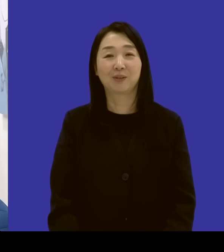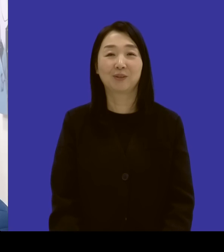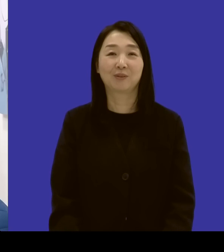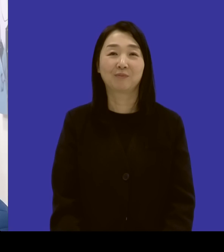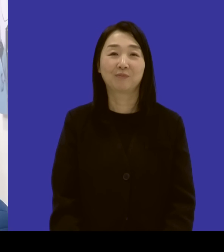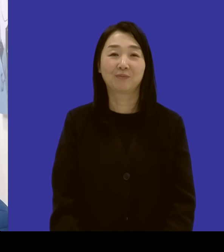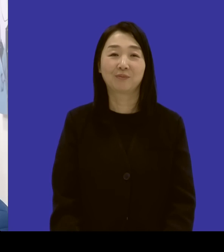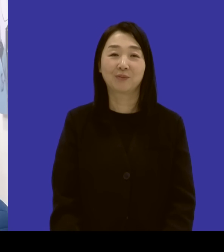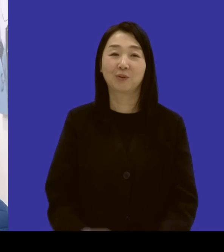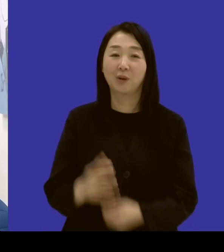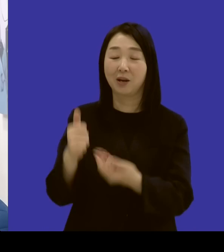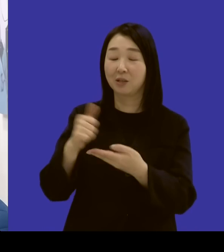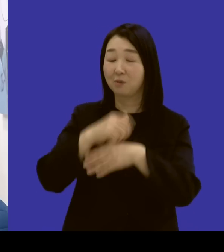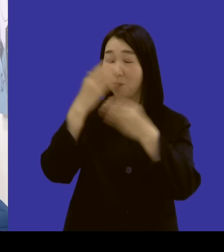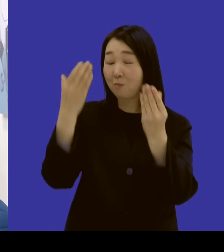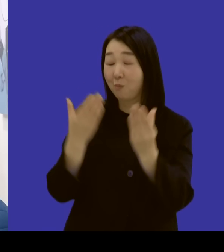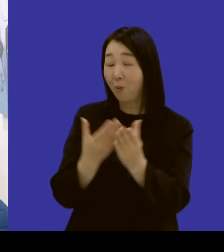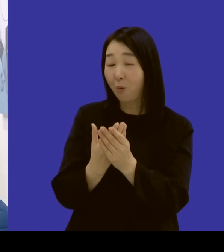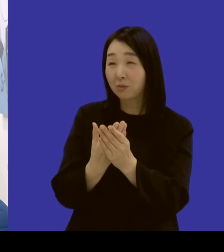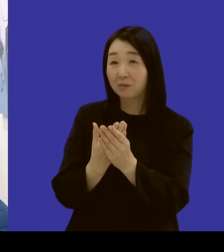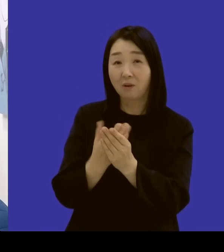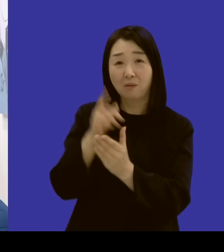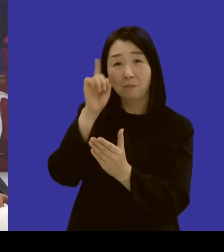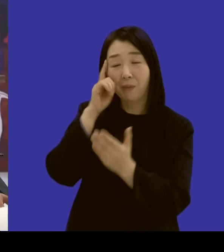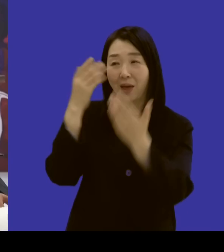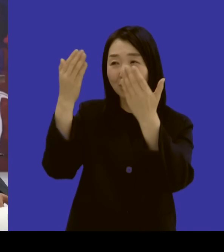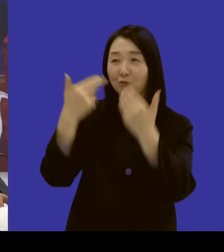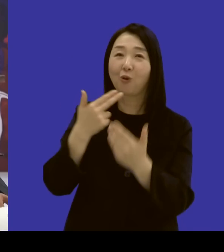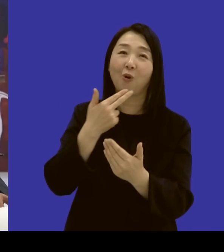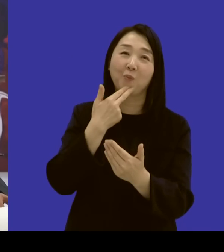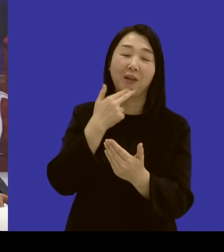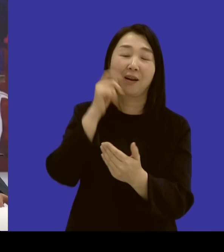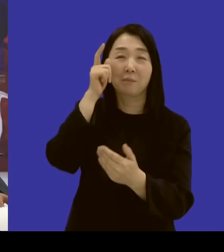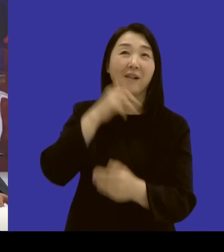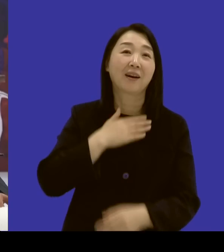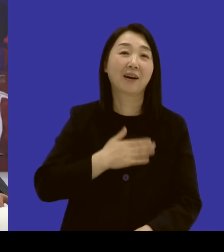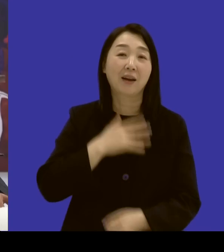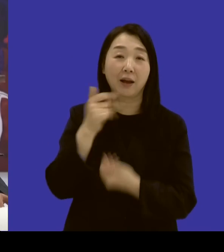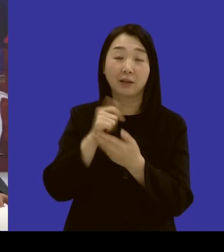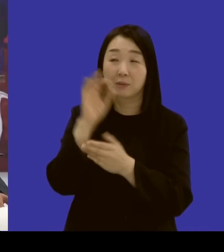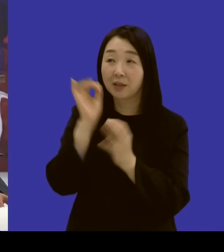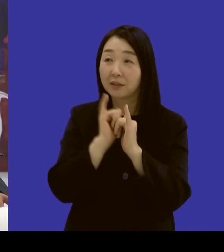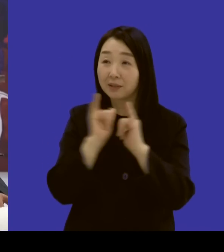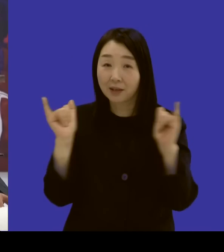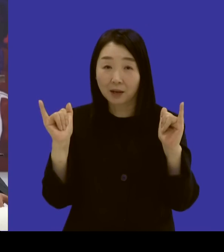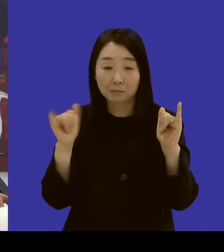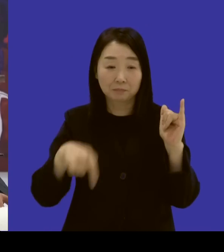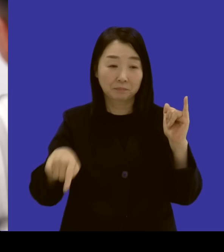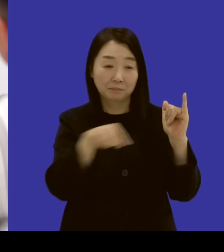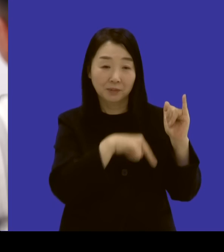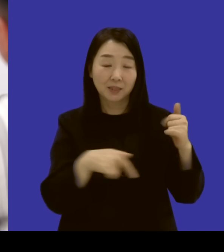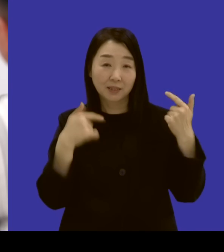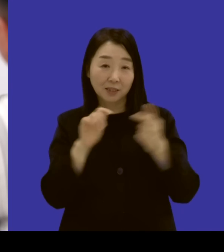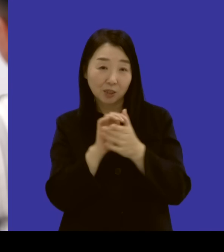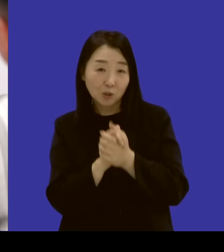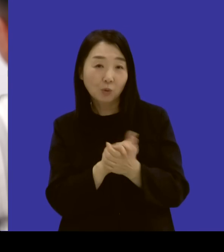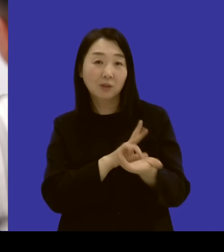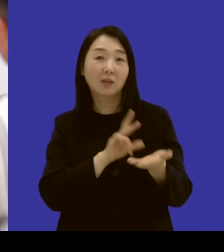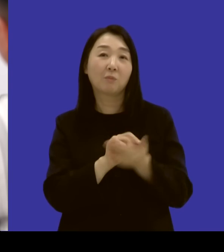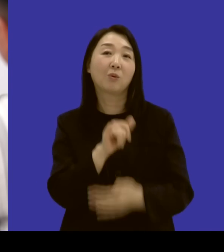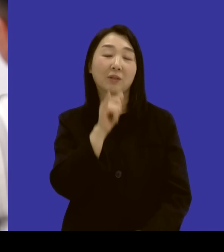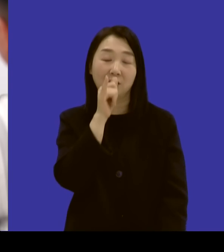그리고 하나님은 모든 걸 주시지 않는다는 것을 저는 깨달았어요. 그리고 하나님을 찾는 사람에게는 늘 기도할